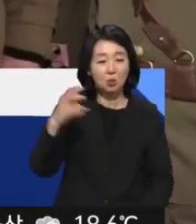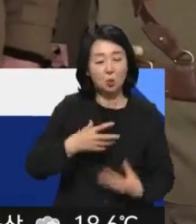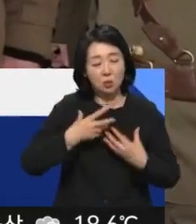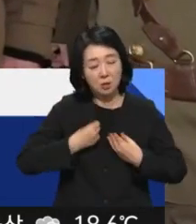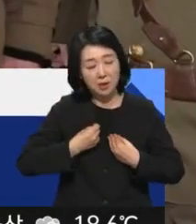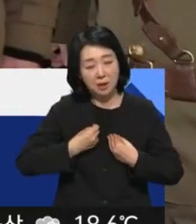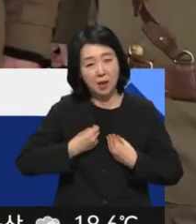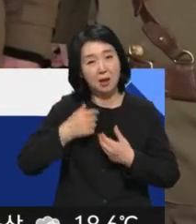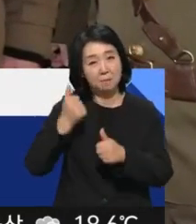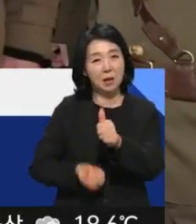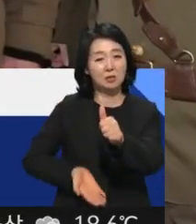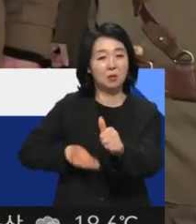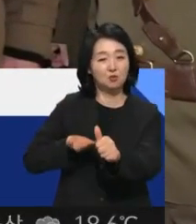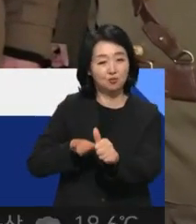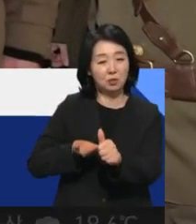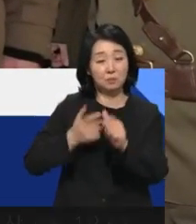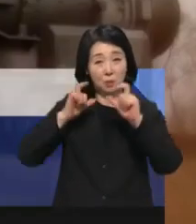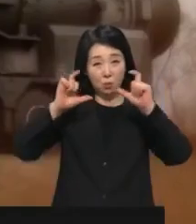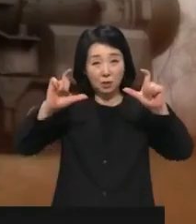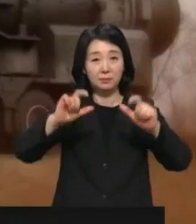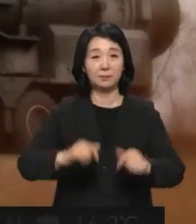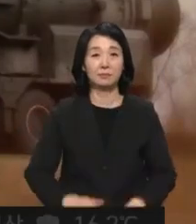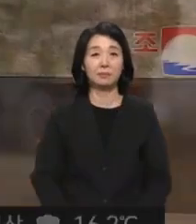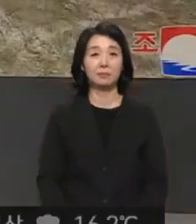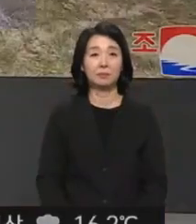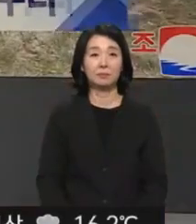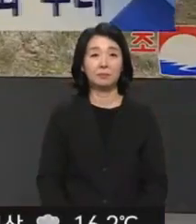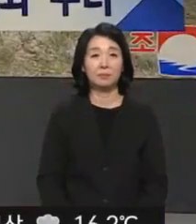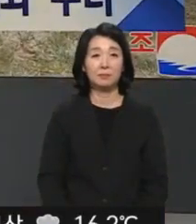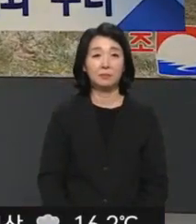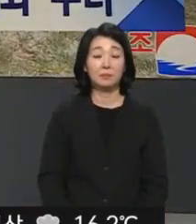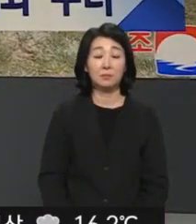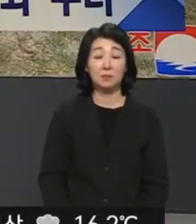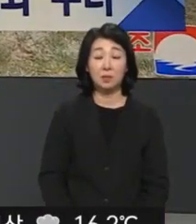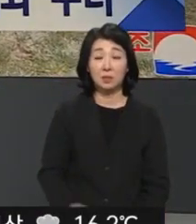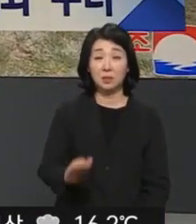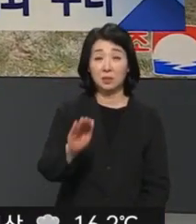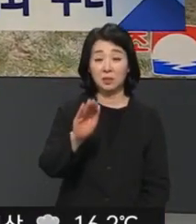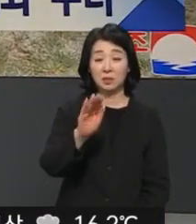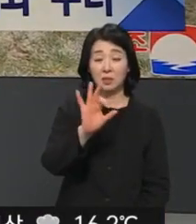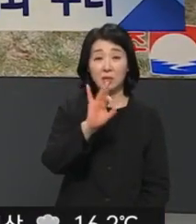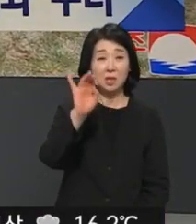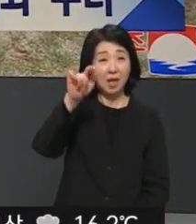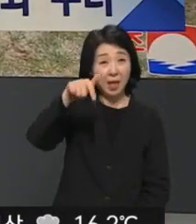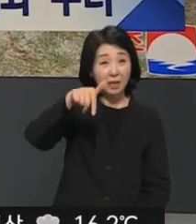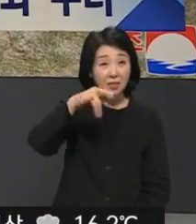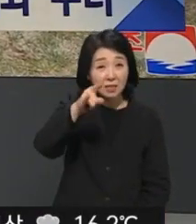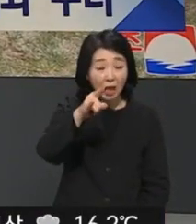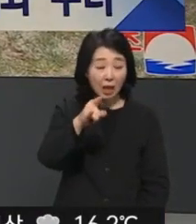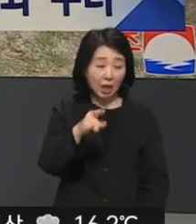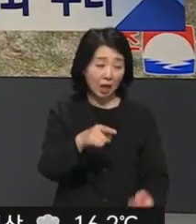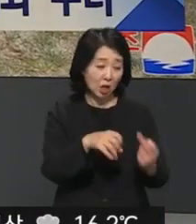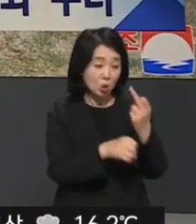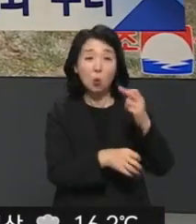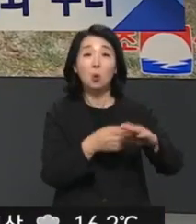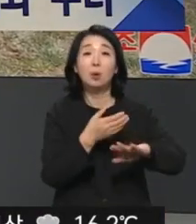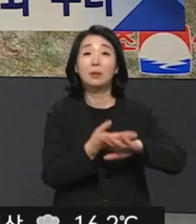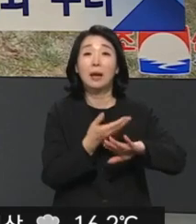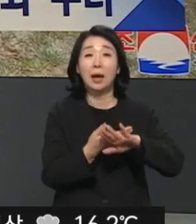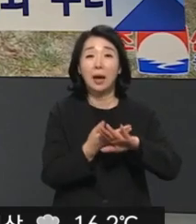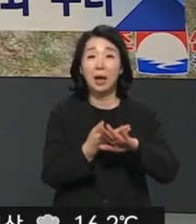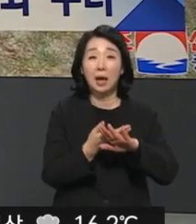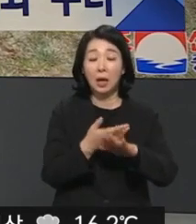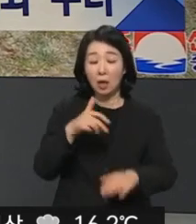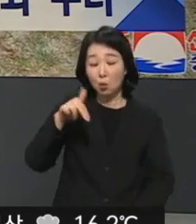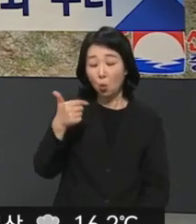할 것이라고 확언하셨습니다. 네, 액체 연료와 달리 주입 시간이 필요 없는 고체 연료는요, 이 공격